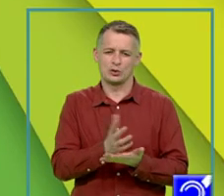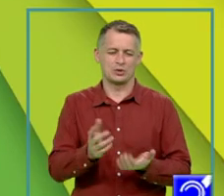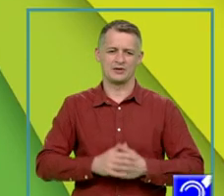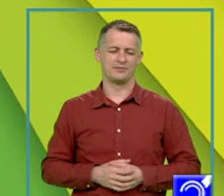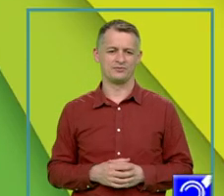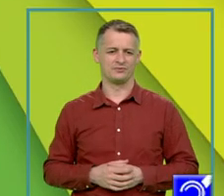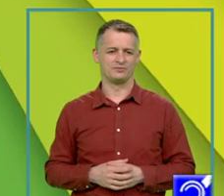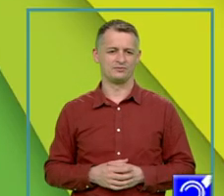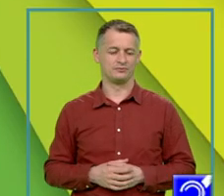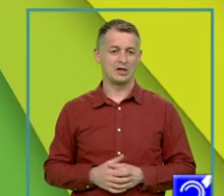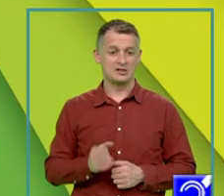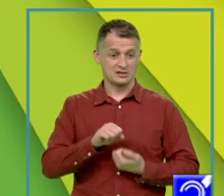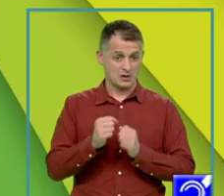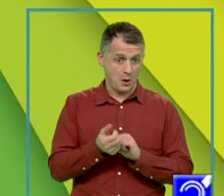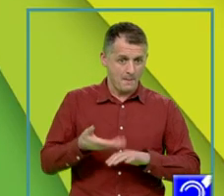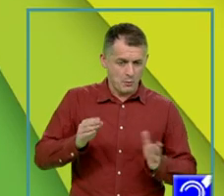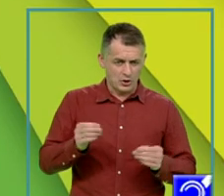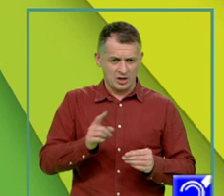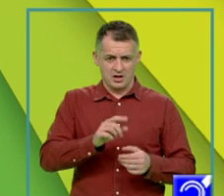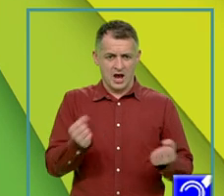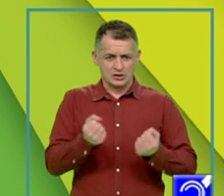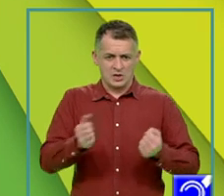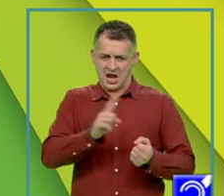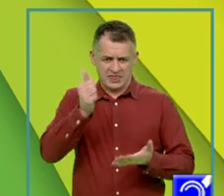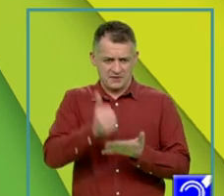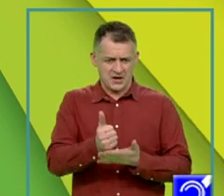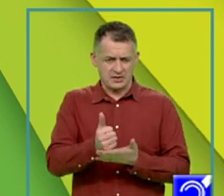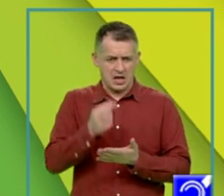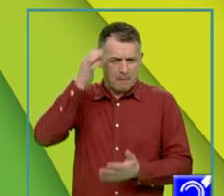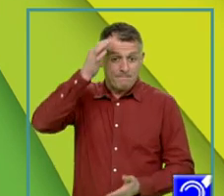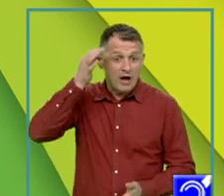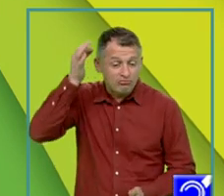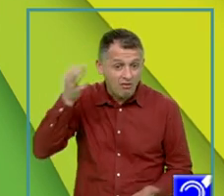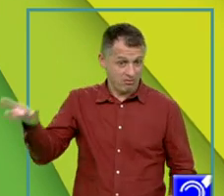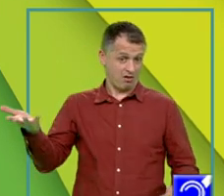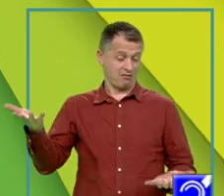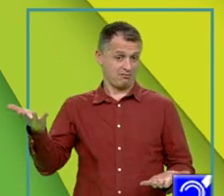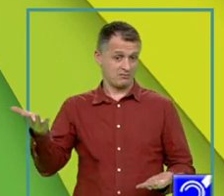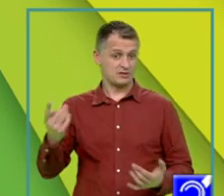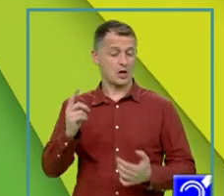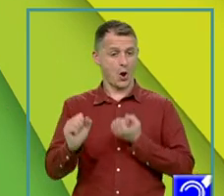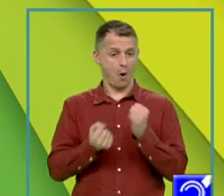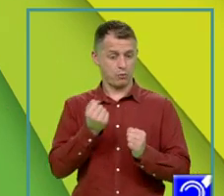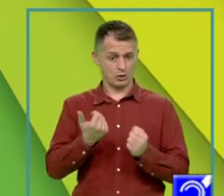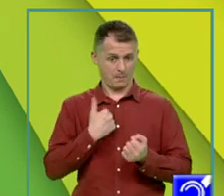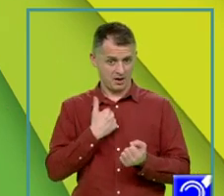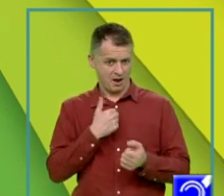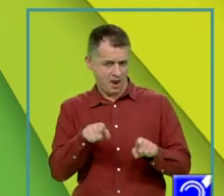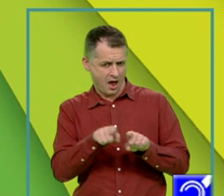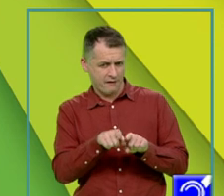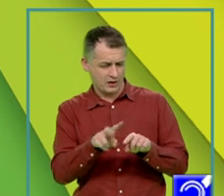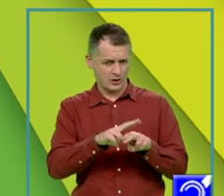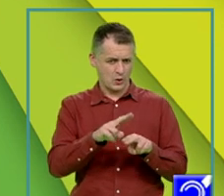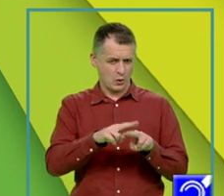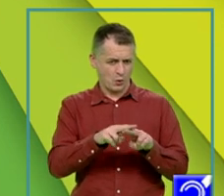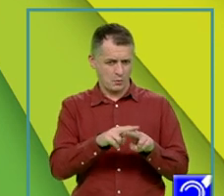sau mai multe o acțiune neadevărată imaginată se poartă cu mine ca și când nu ar cunoaște De fapt mă